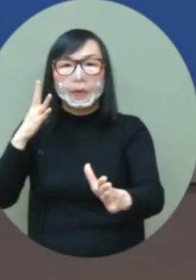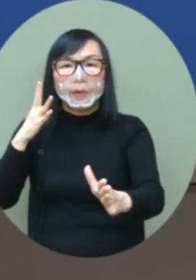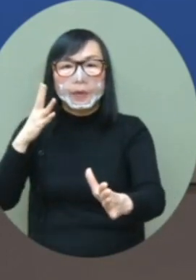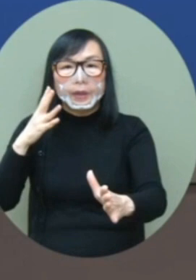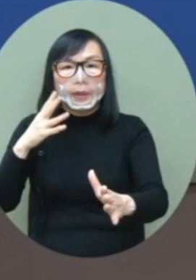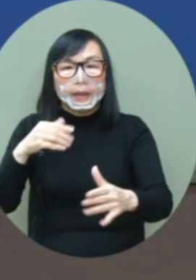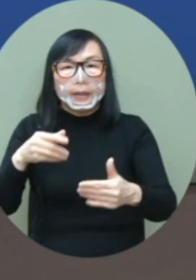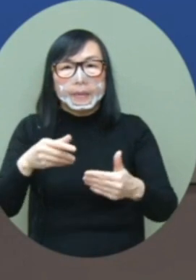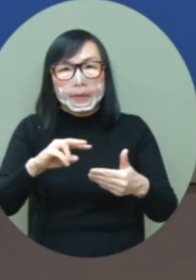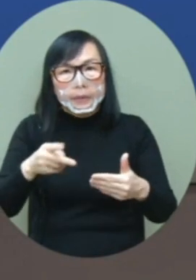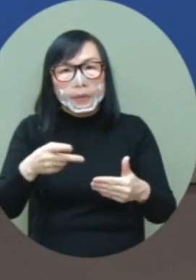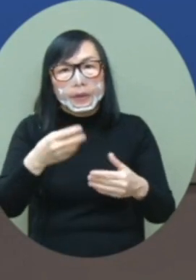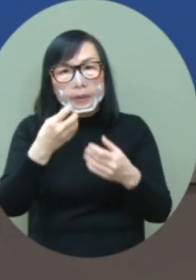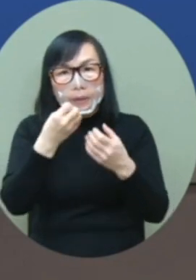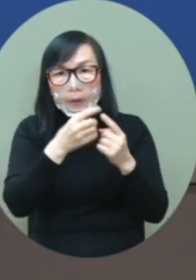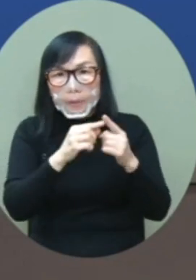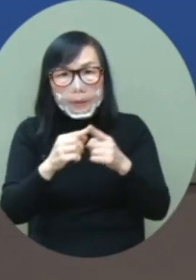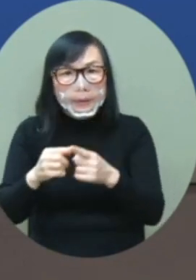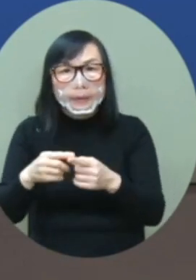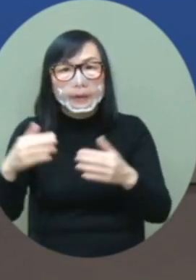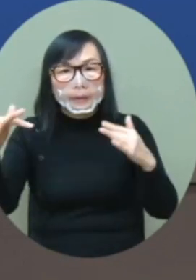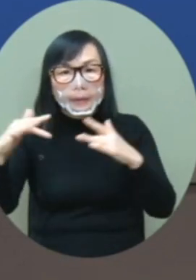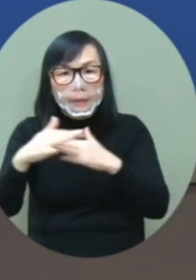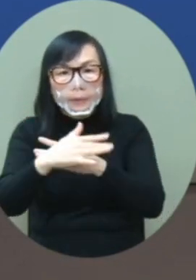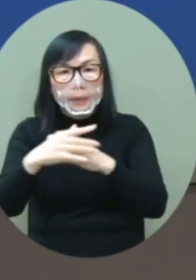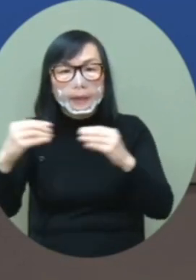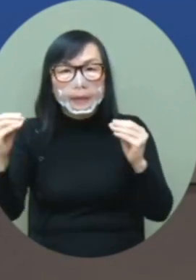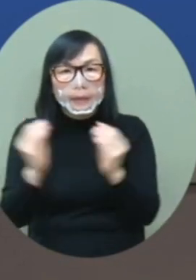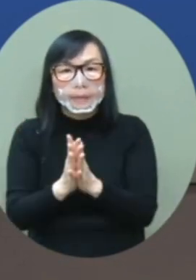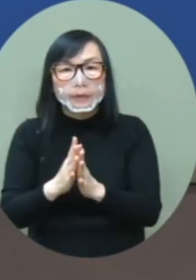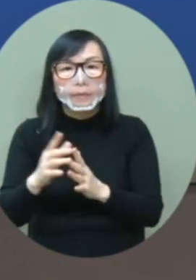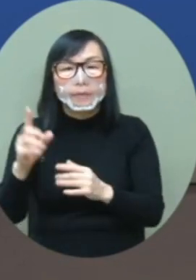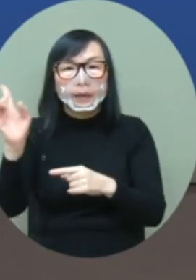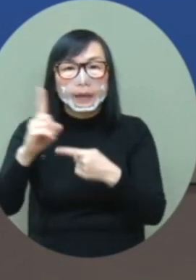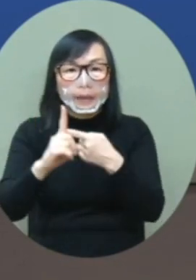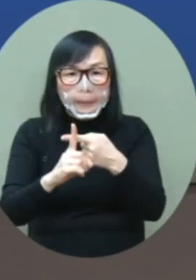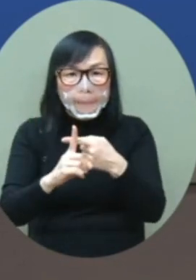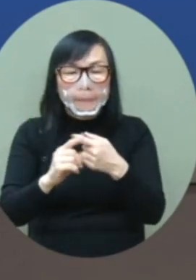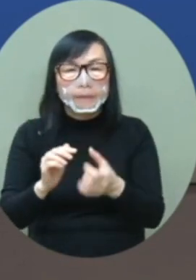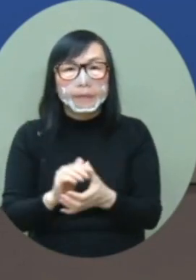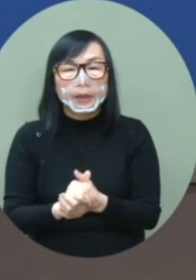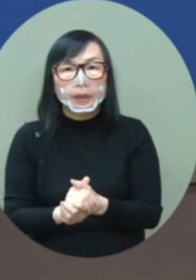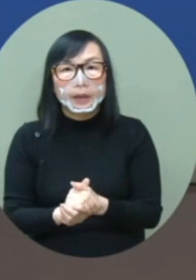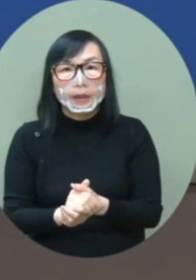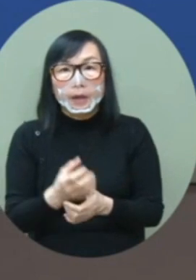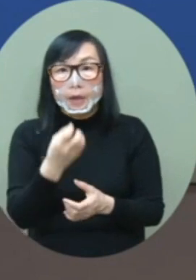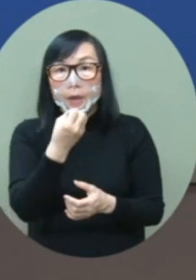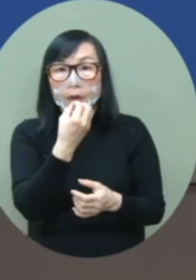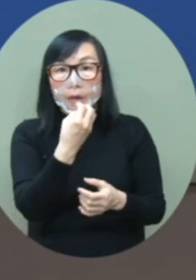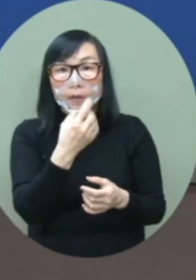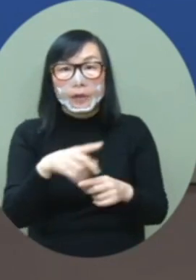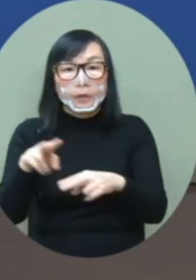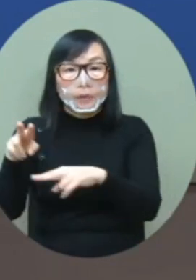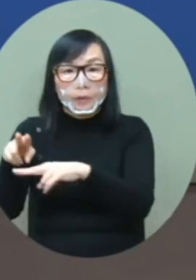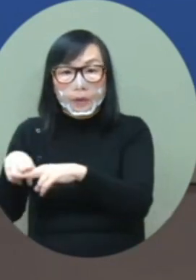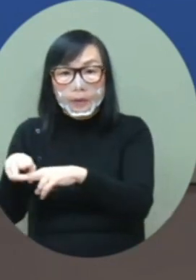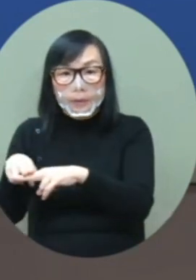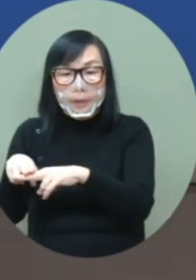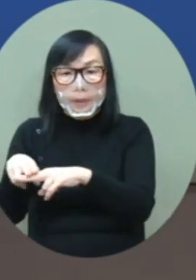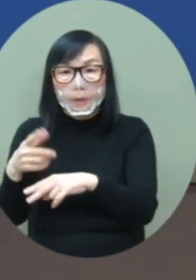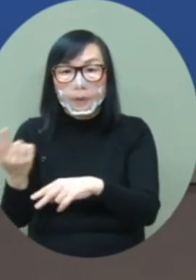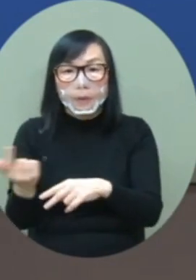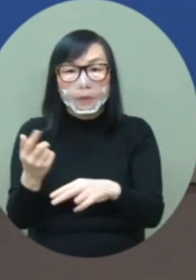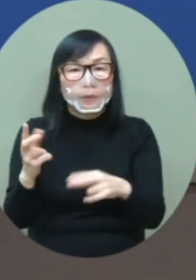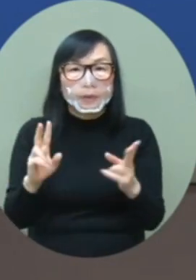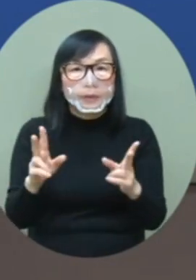起市民亦都是關注會不會有交叉感染的風險呢。所以香港和內地的城市在很多個地方